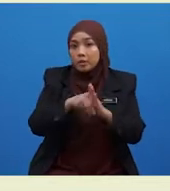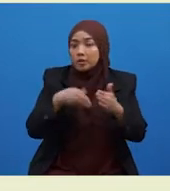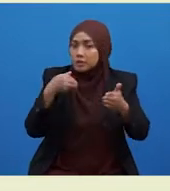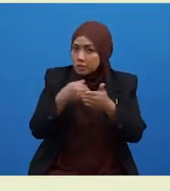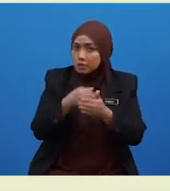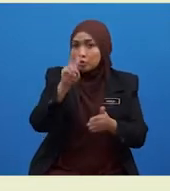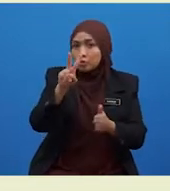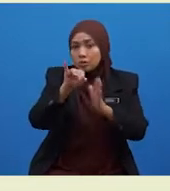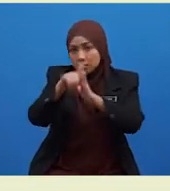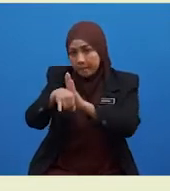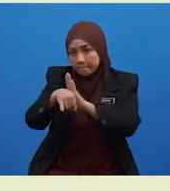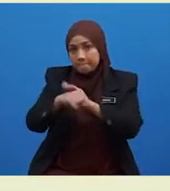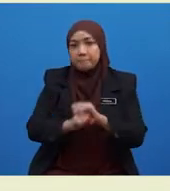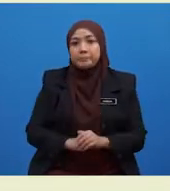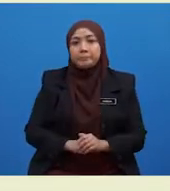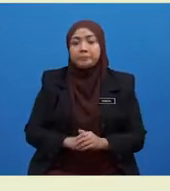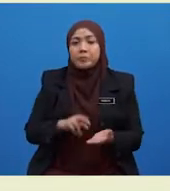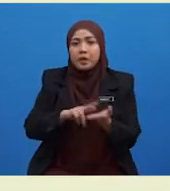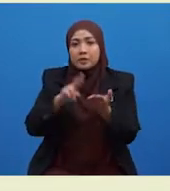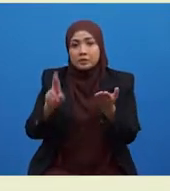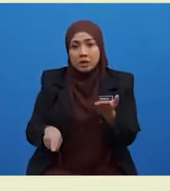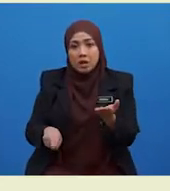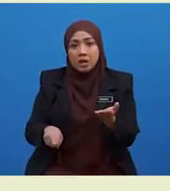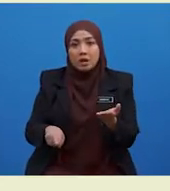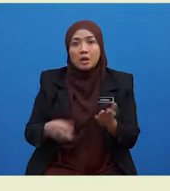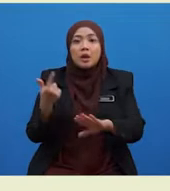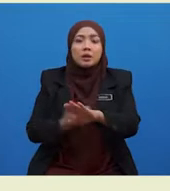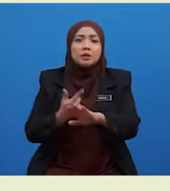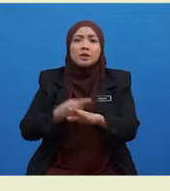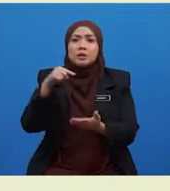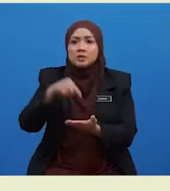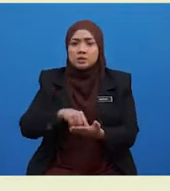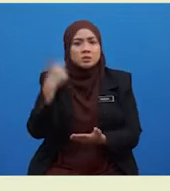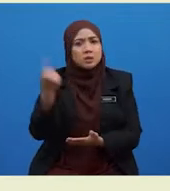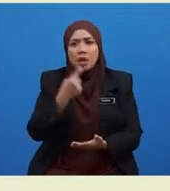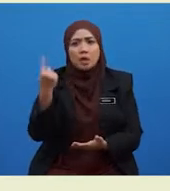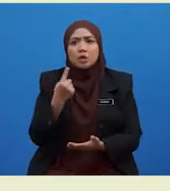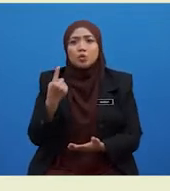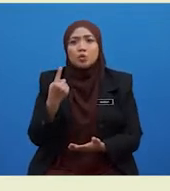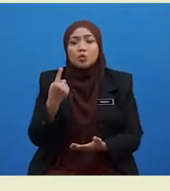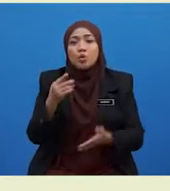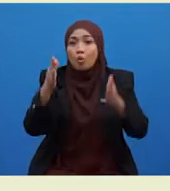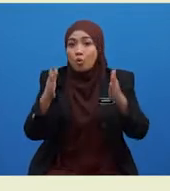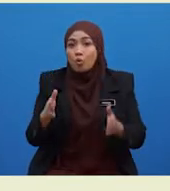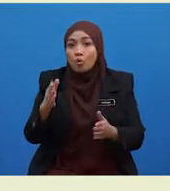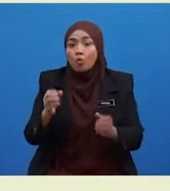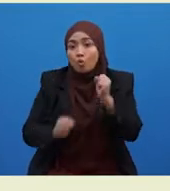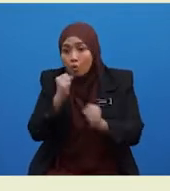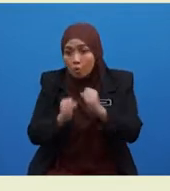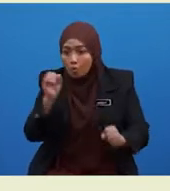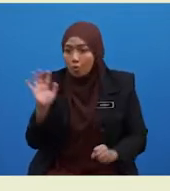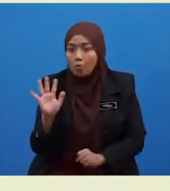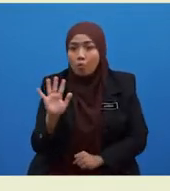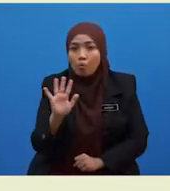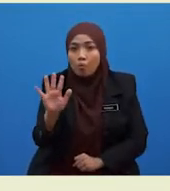hingga 2 jam. Intensiti rendah. Latihan ini sering dipraktikan oleh pelari maraton atau pelari